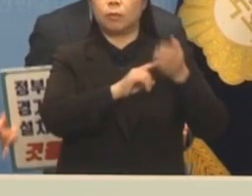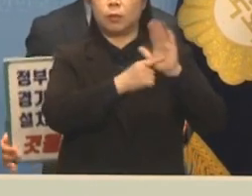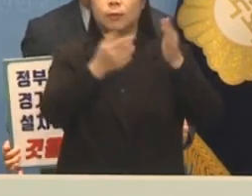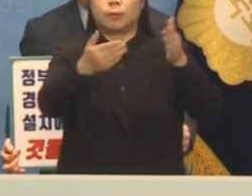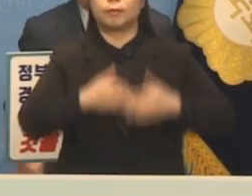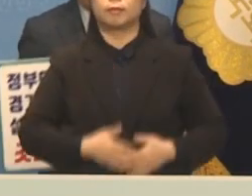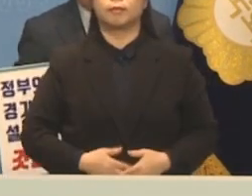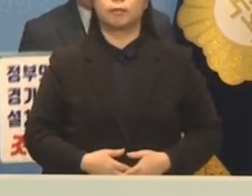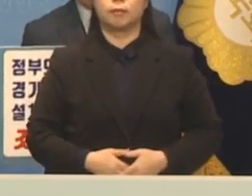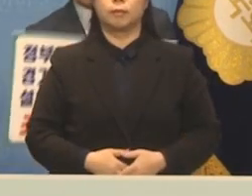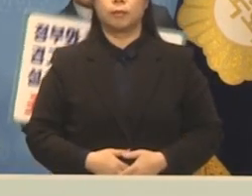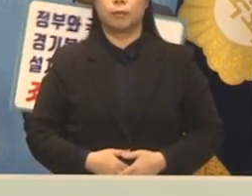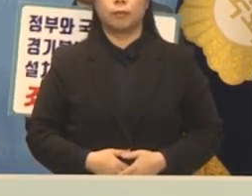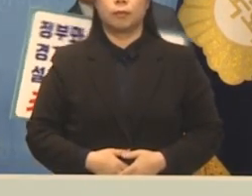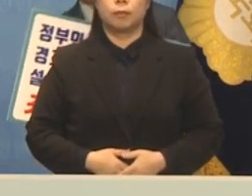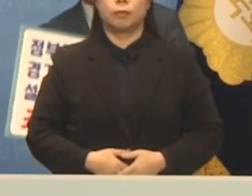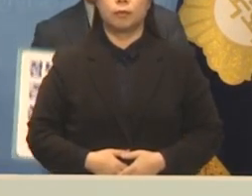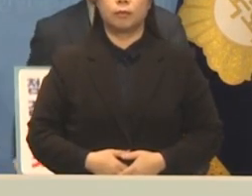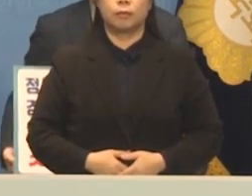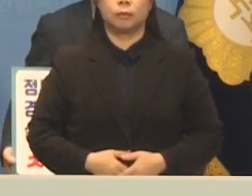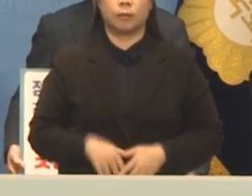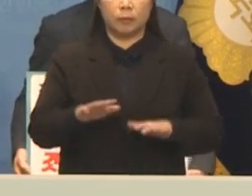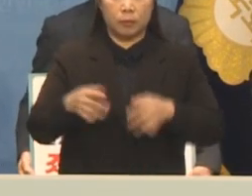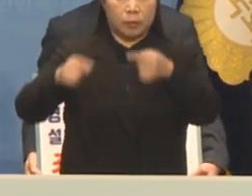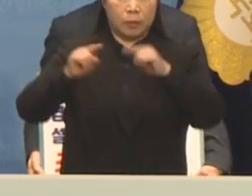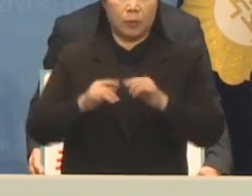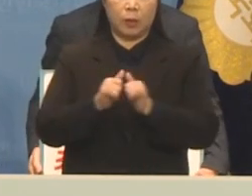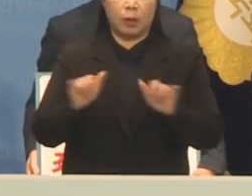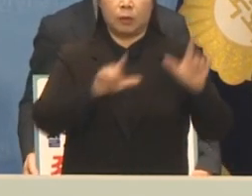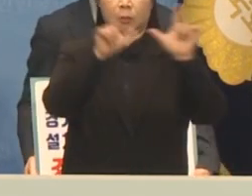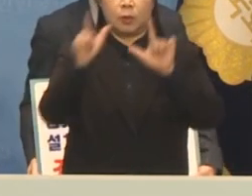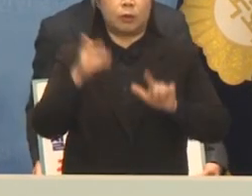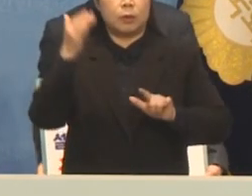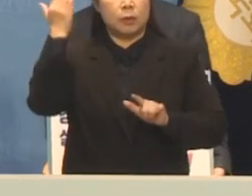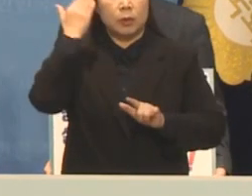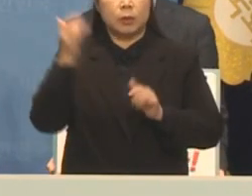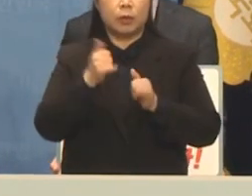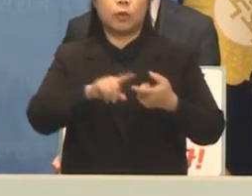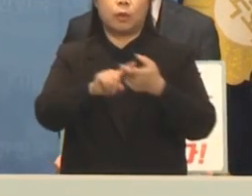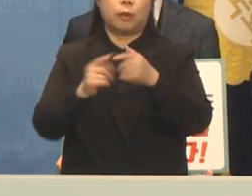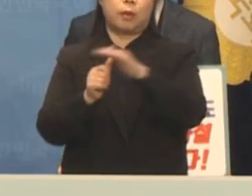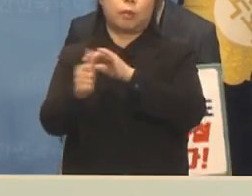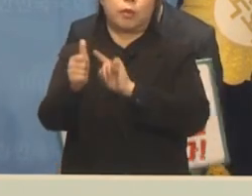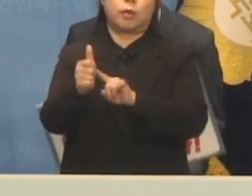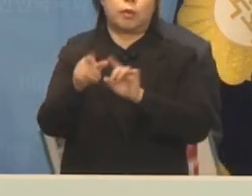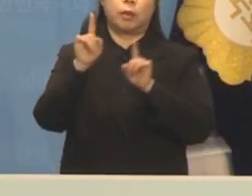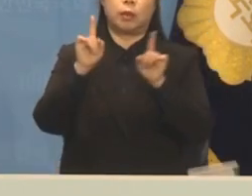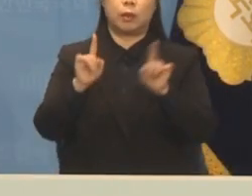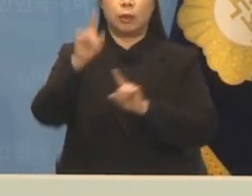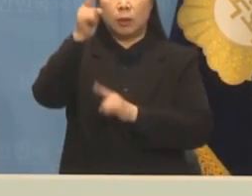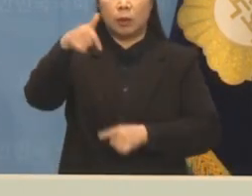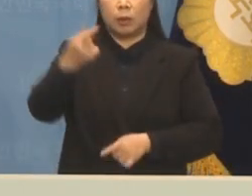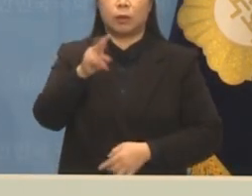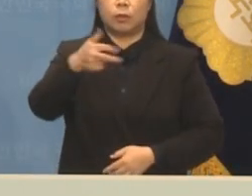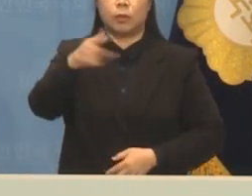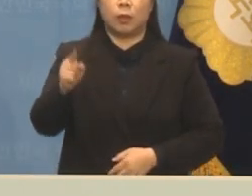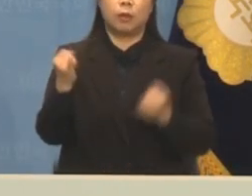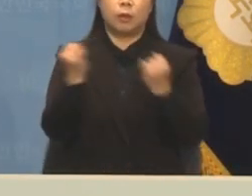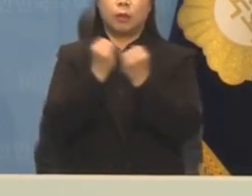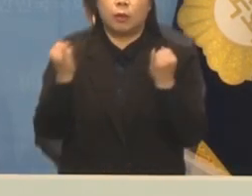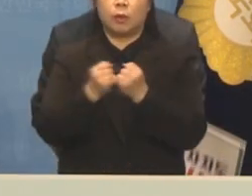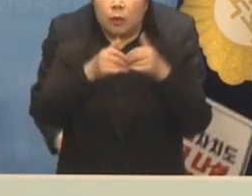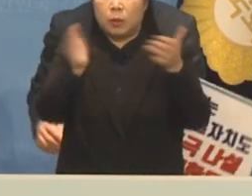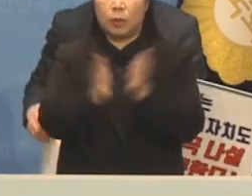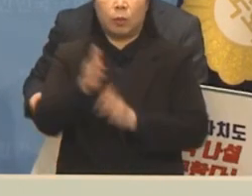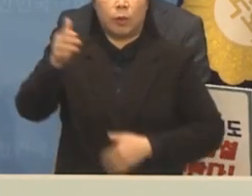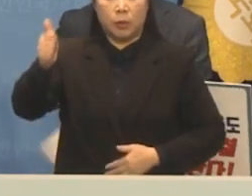있겠습니다. 선언문 발표는 선언에 동참하신 시민사회 지식인연대를 대표해 이금자 경기도 여성단체협의